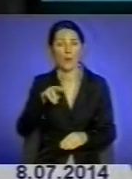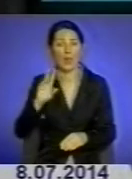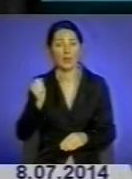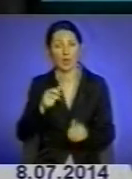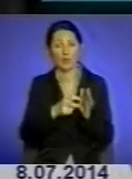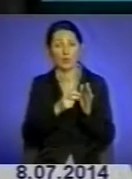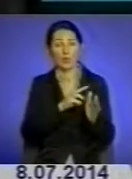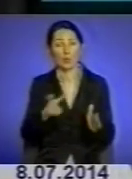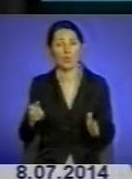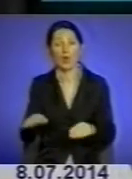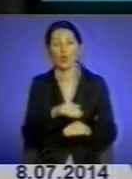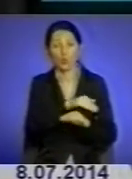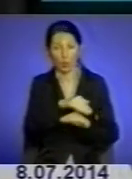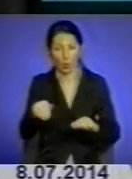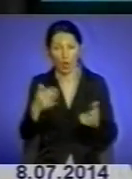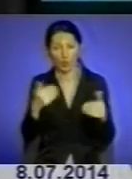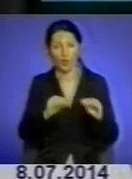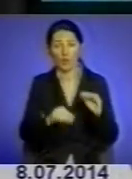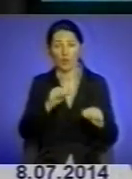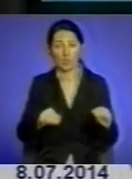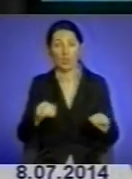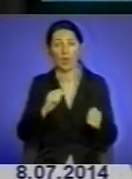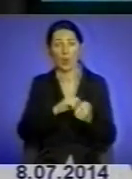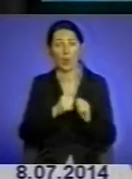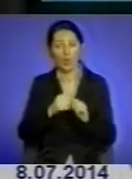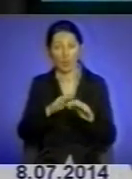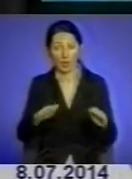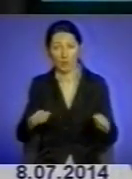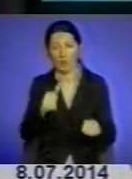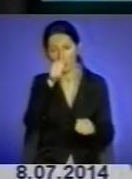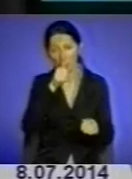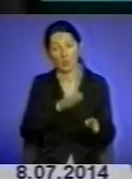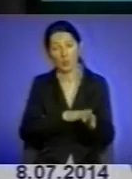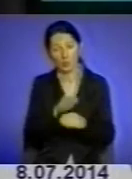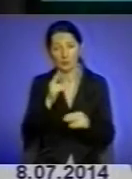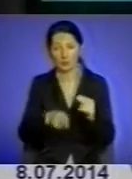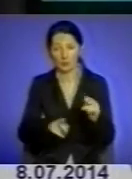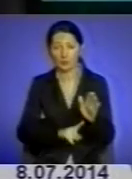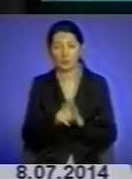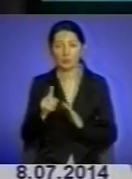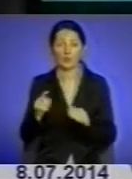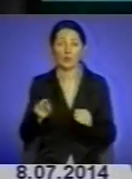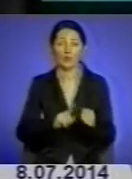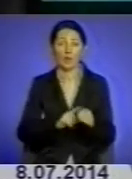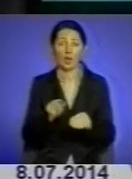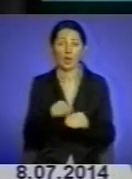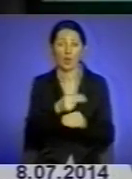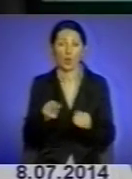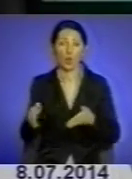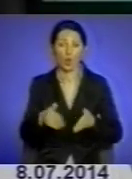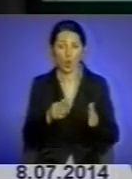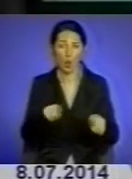тротуару вже викладені бруківкою. За місяць його повністю облаштують і одразу розпочнуть ремонт дороги та прибудинкових